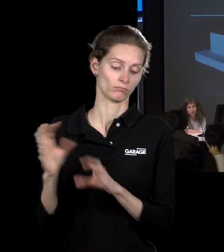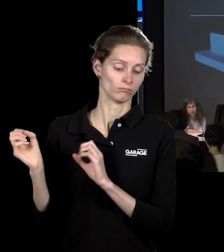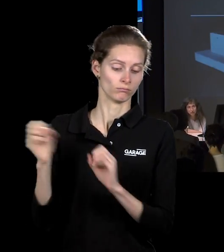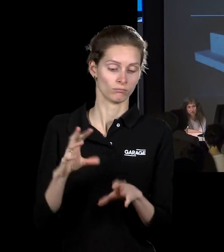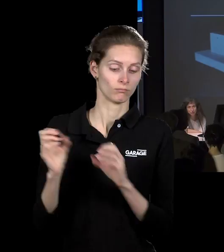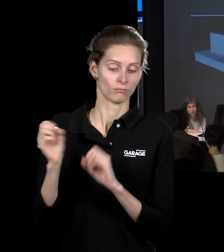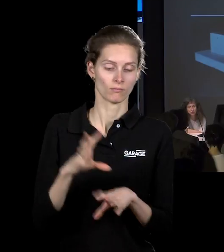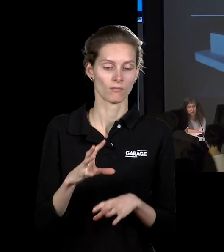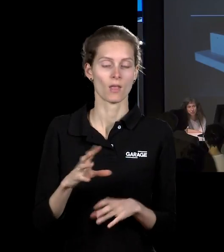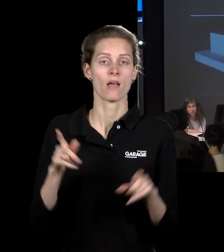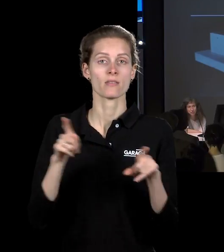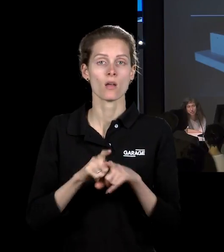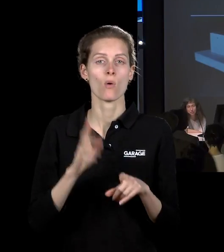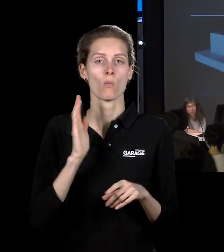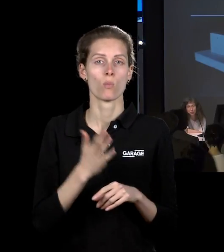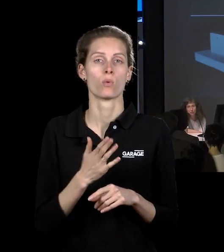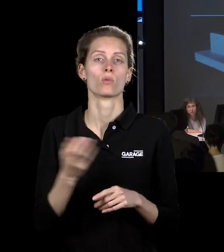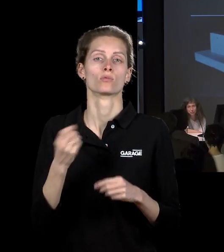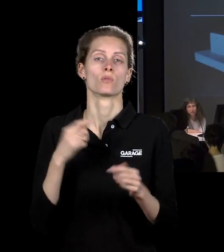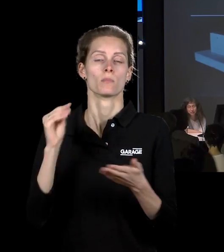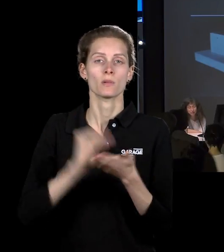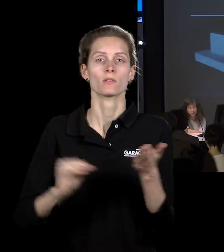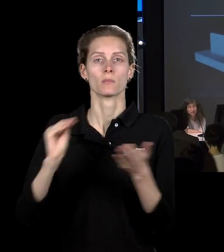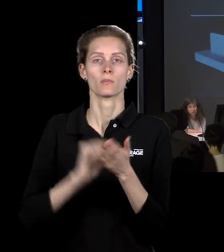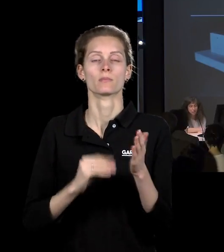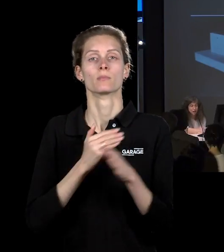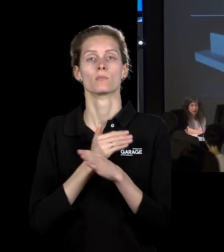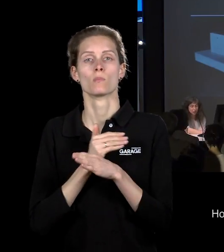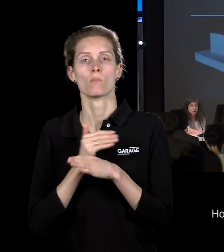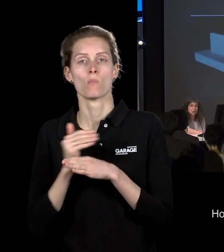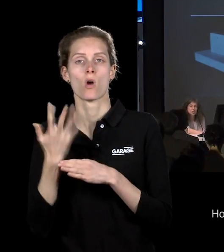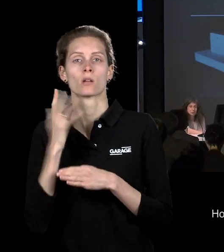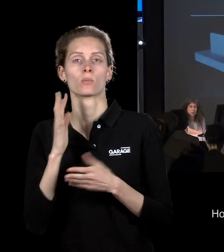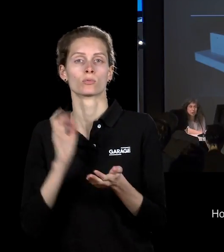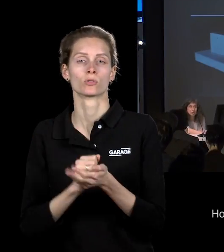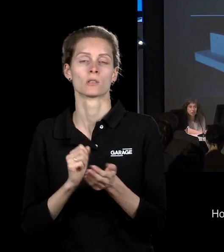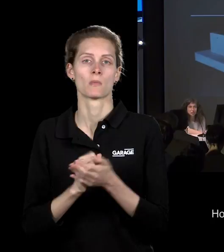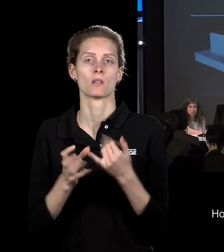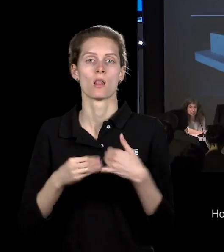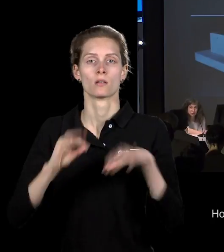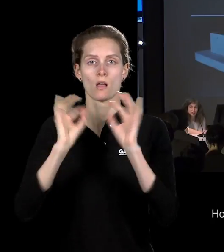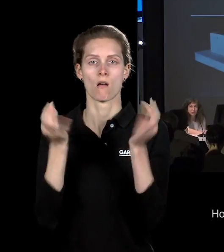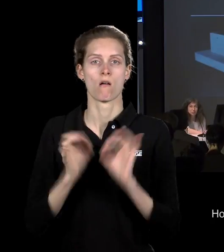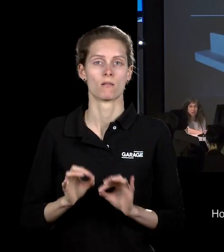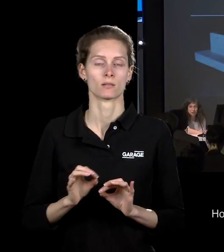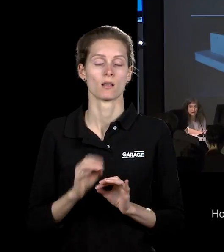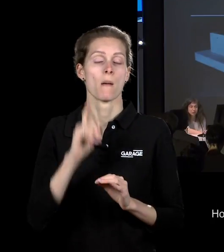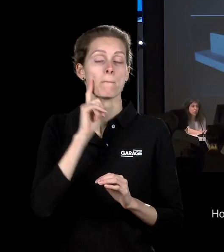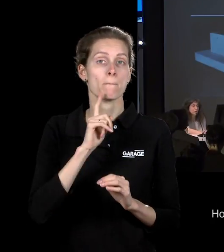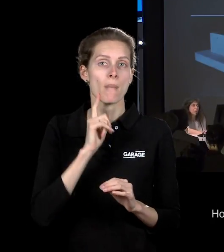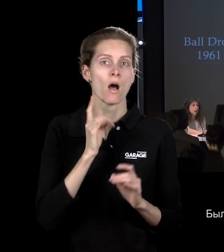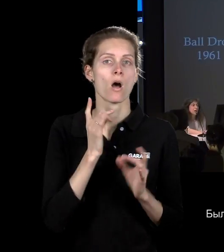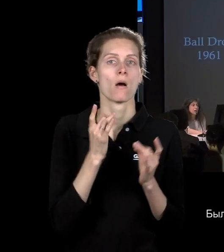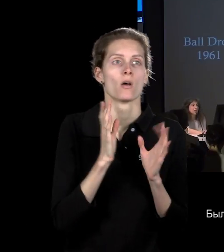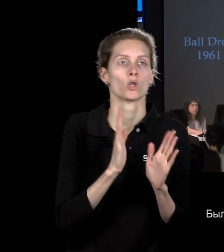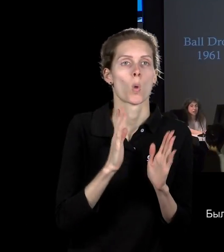многократно возвращаться в искусстве Уолтера де Морея, когда он уже перейдет к ленд-арту. Но пока что это были только вот идеи бесполезной